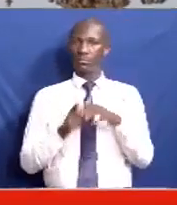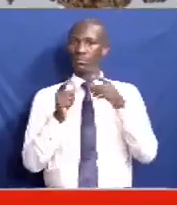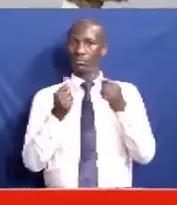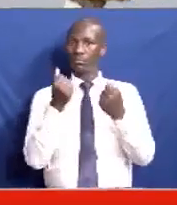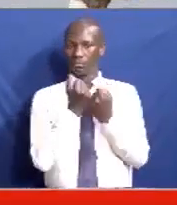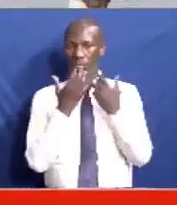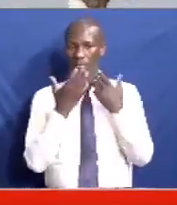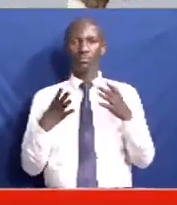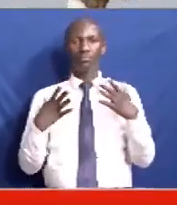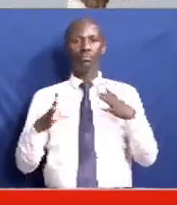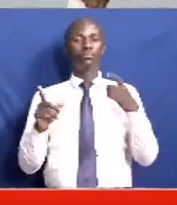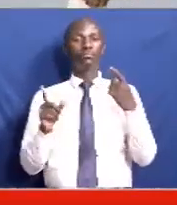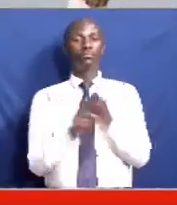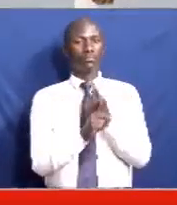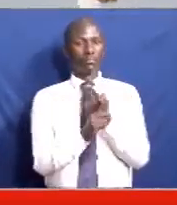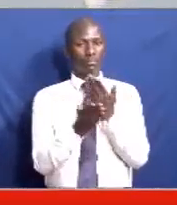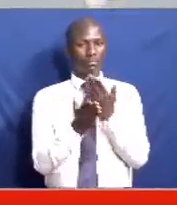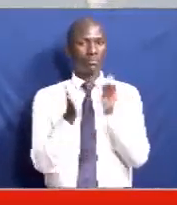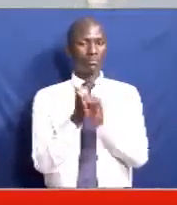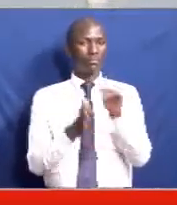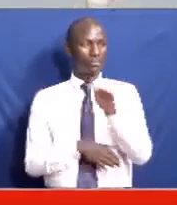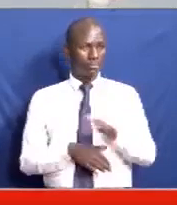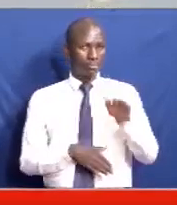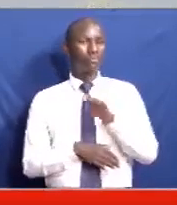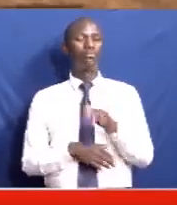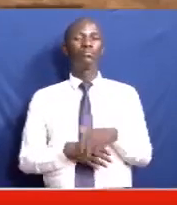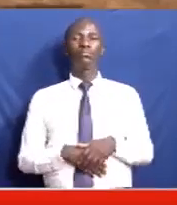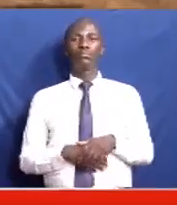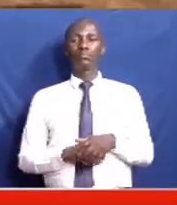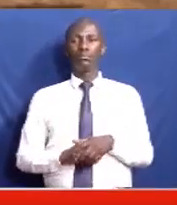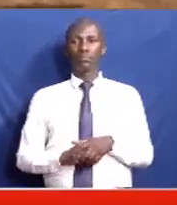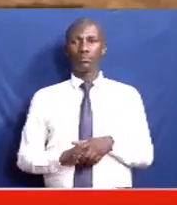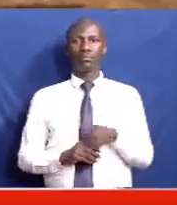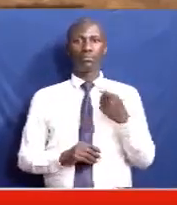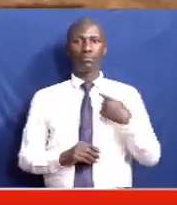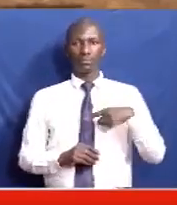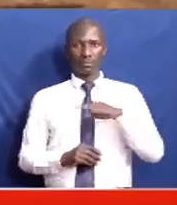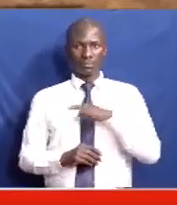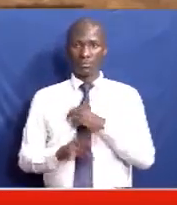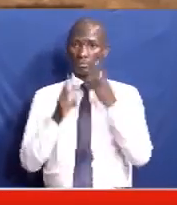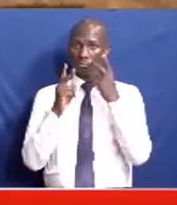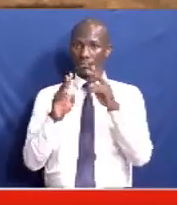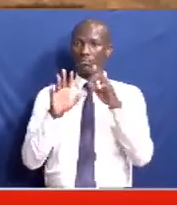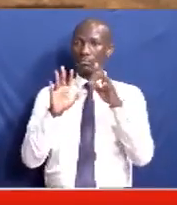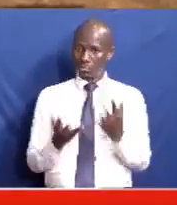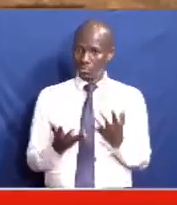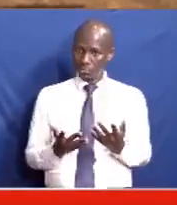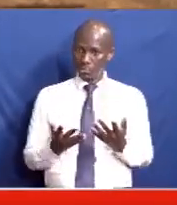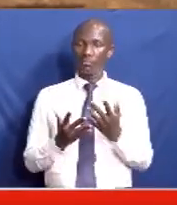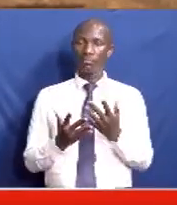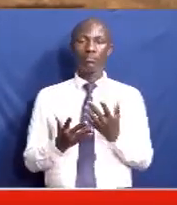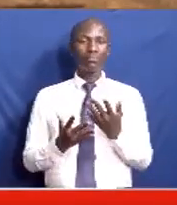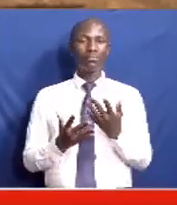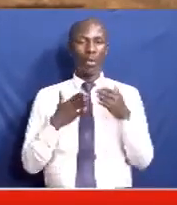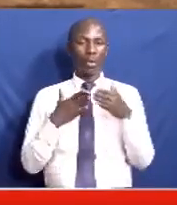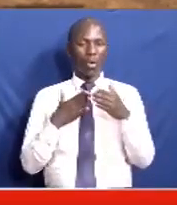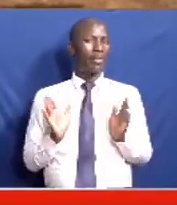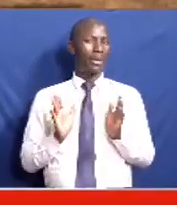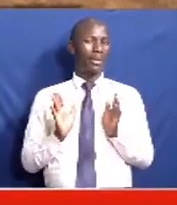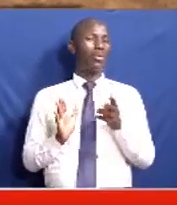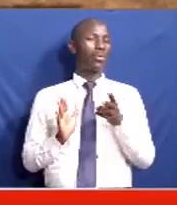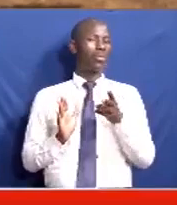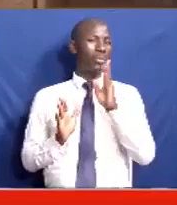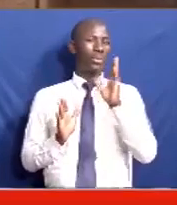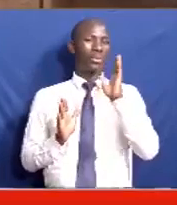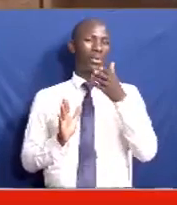mba unene ndeki wadho kanyo makisi yoke chandu kuma ndeto nituona ila ku ikubukugwa kivu niti